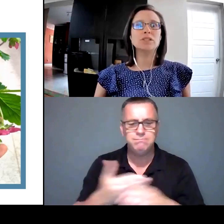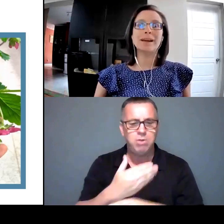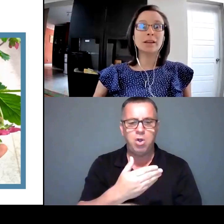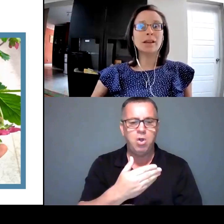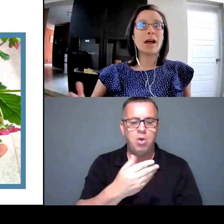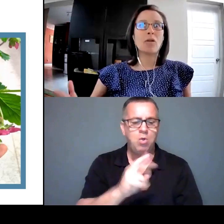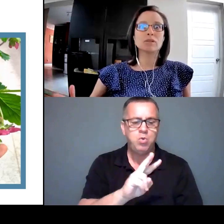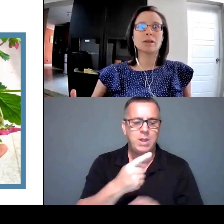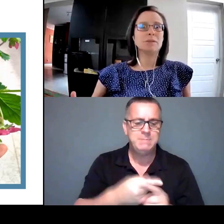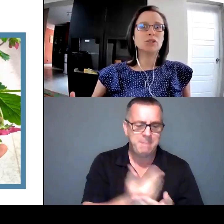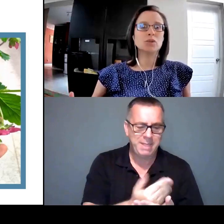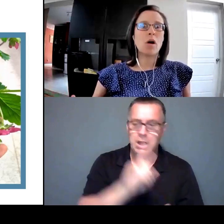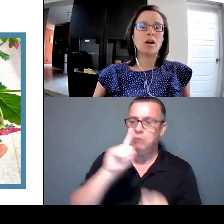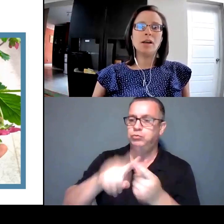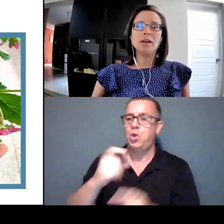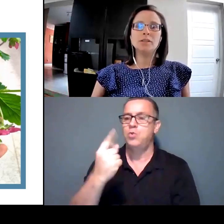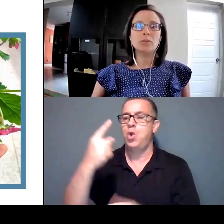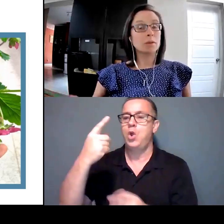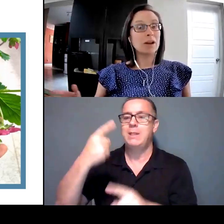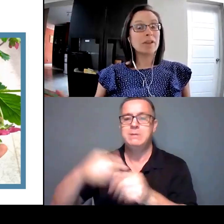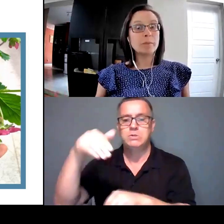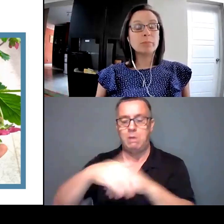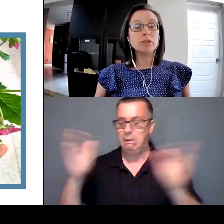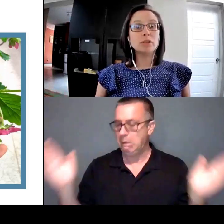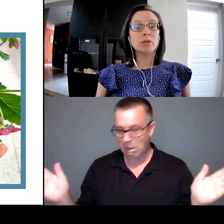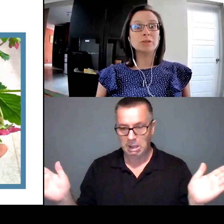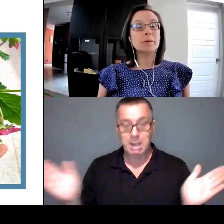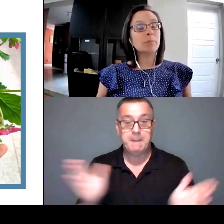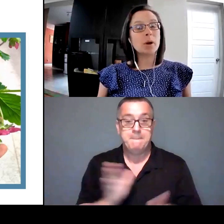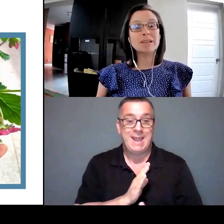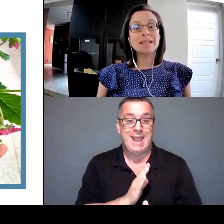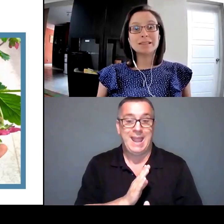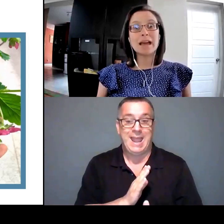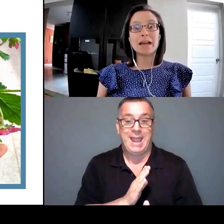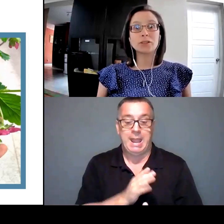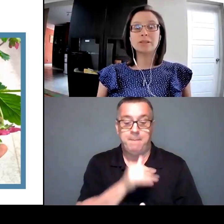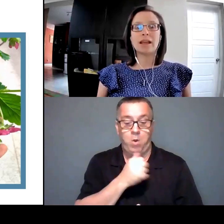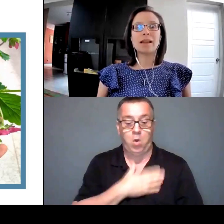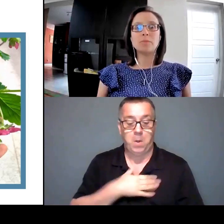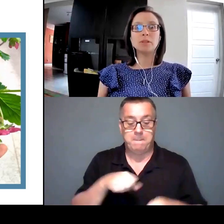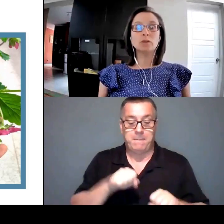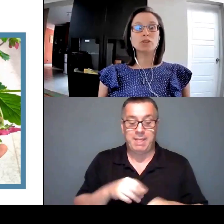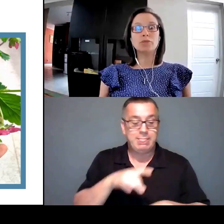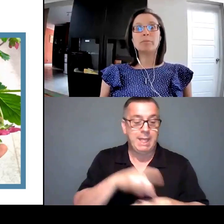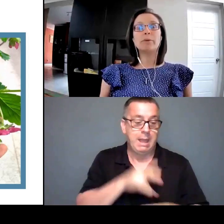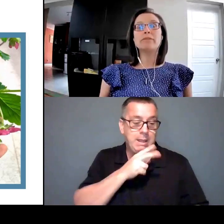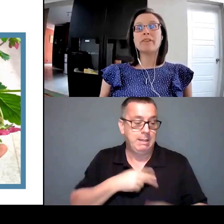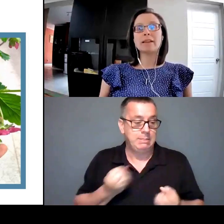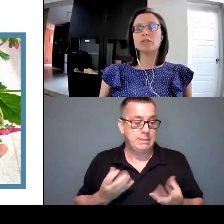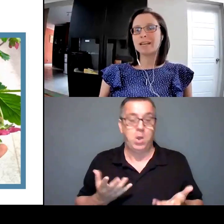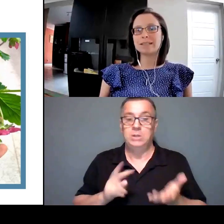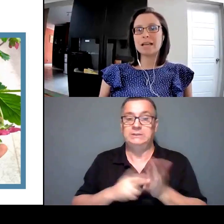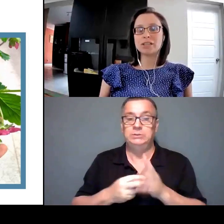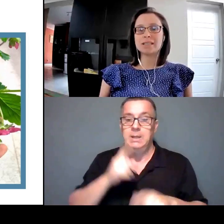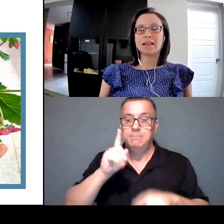2h30 du matin à 11h30 du soir. Donc, mais on n'était pas propriétaire d'un terrain là-bas, donc je ne pouvais pas faire